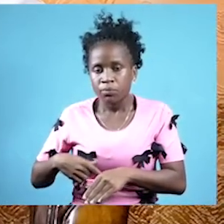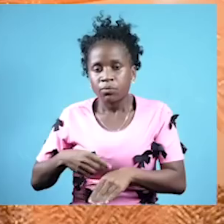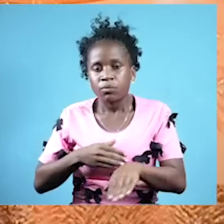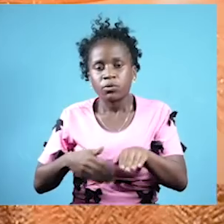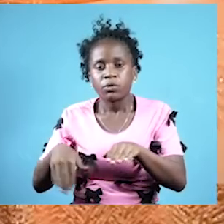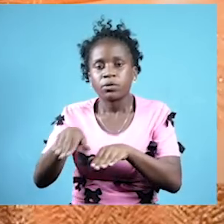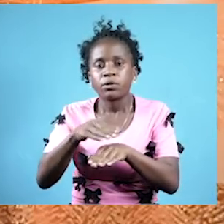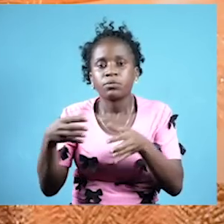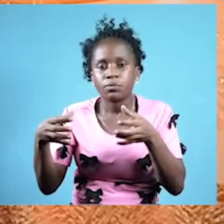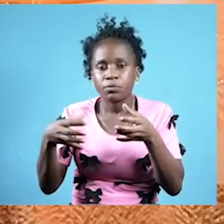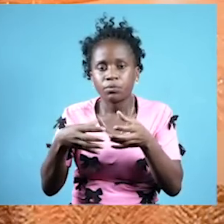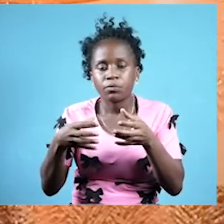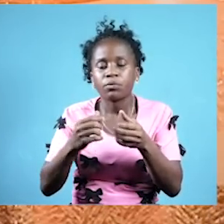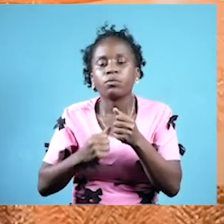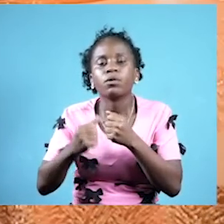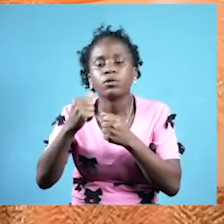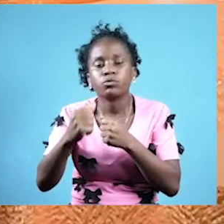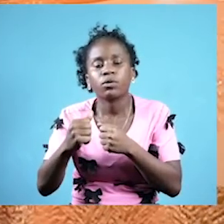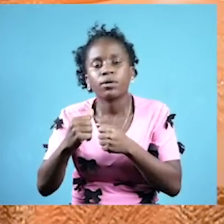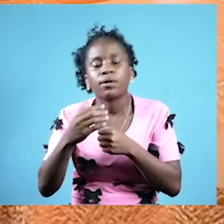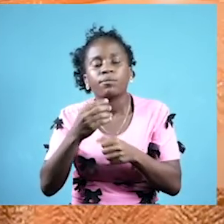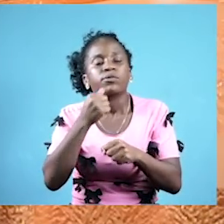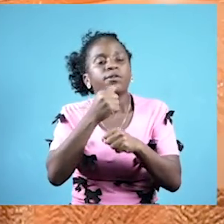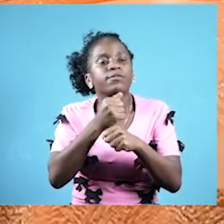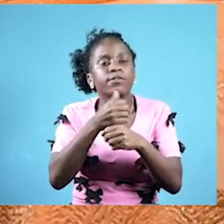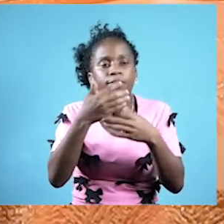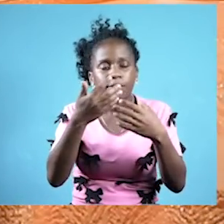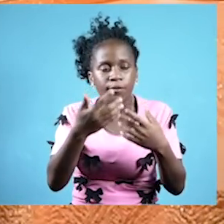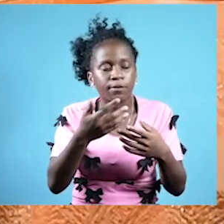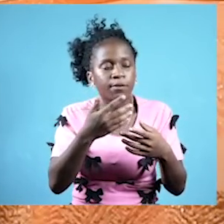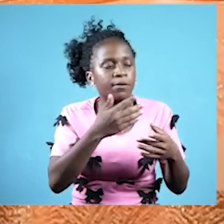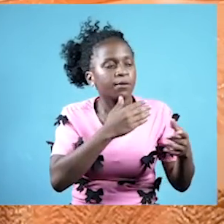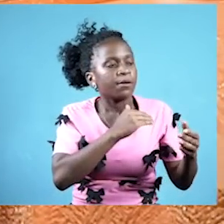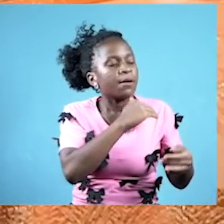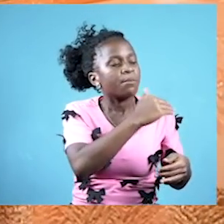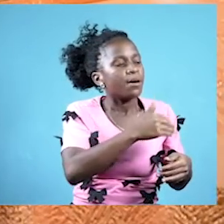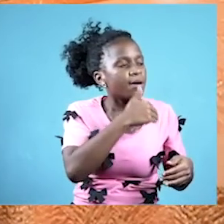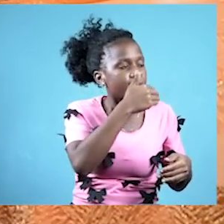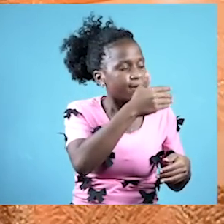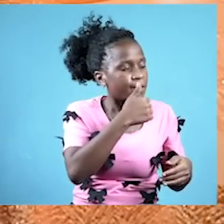Ndio. Swala la kesi iliyokuwa ikikukabili ati kwamba